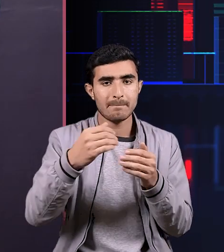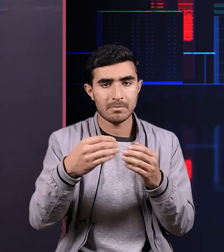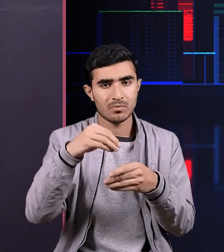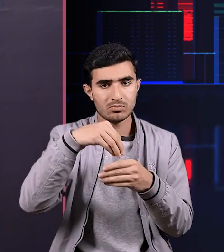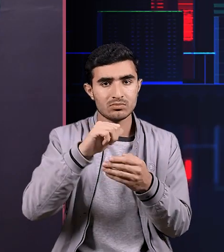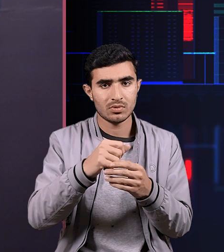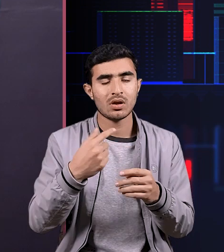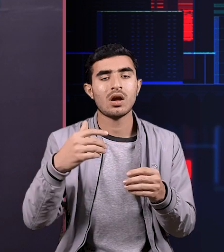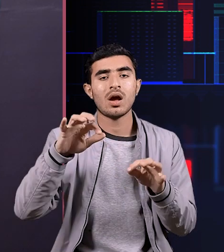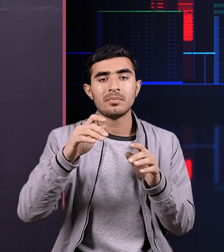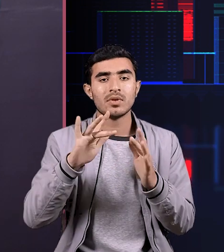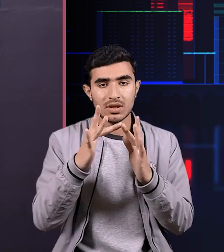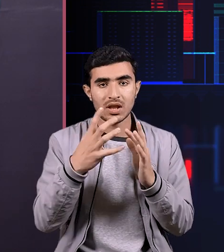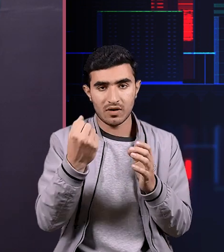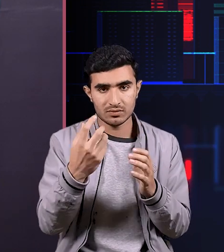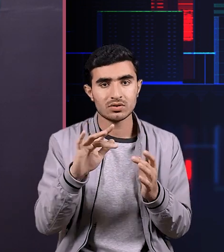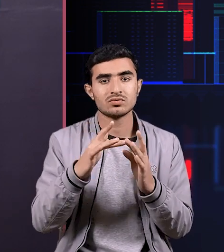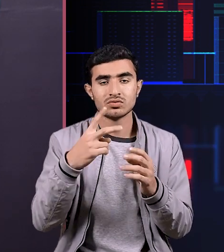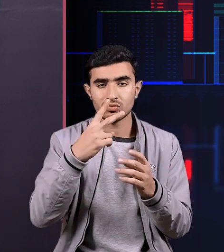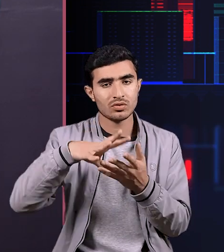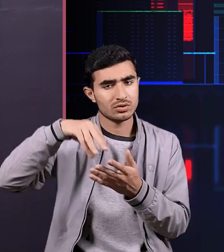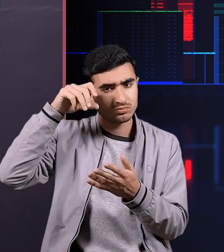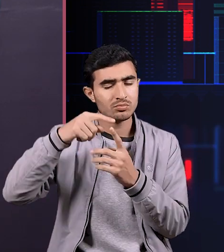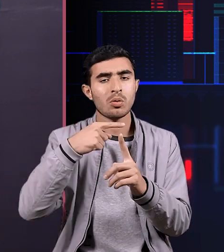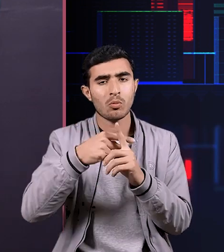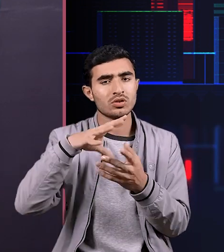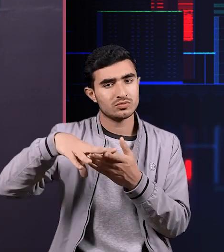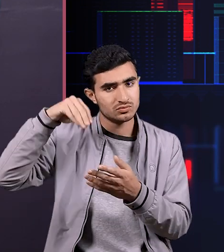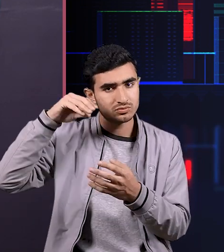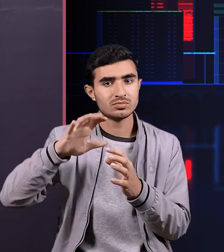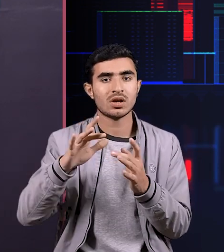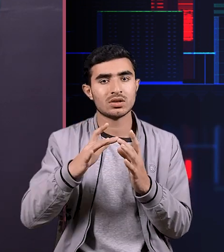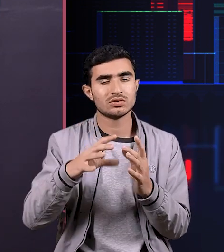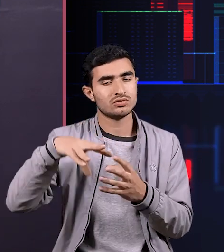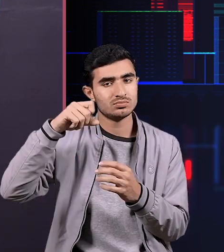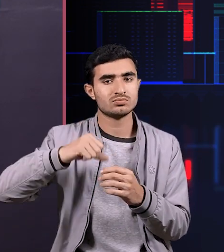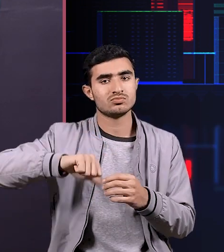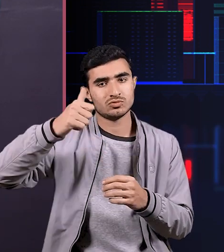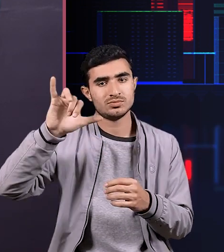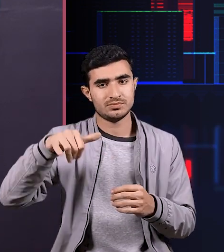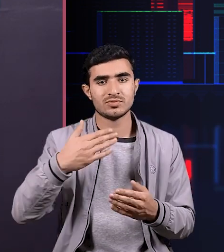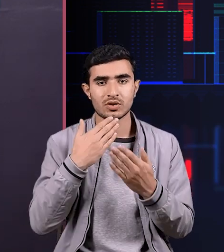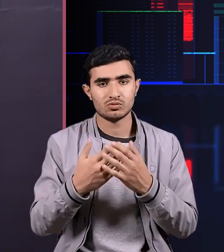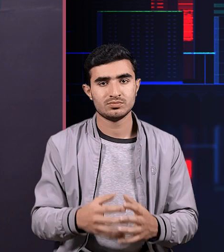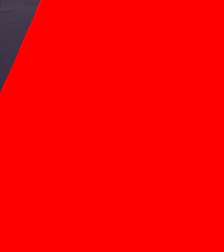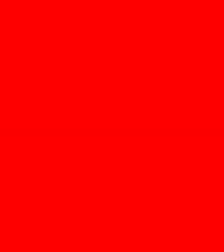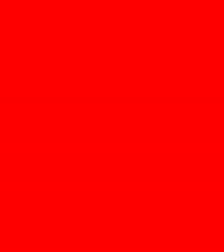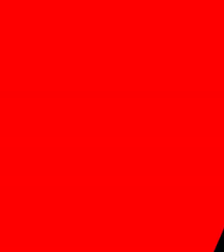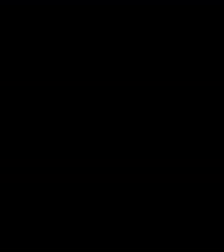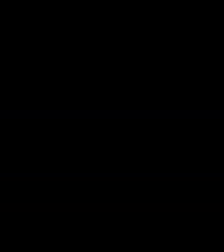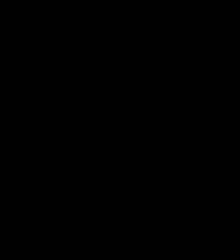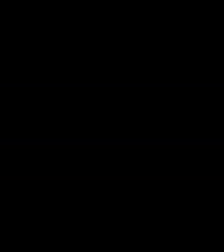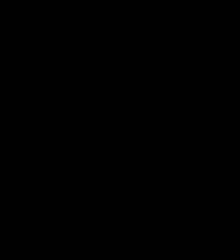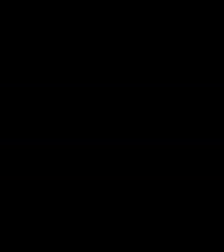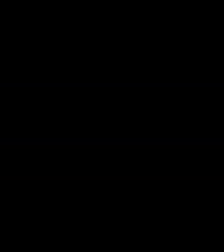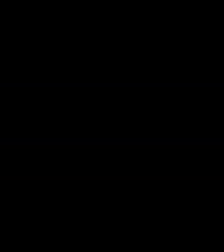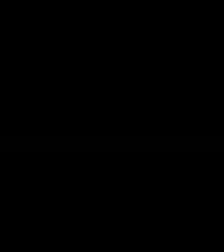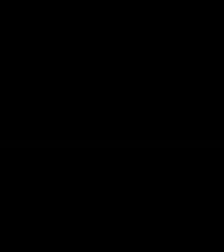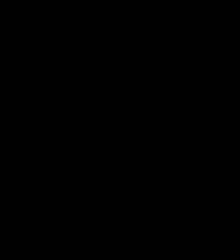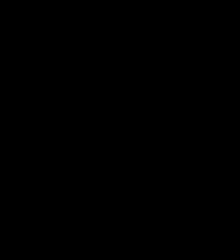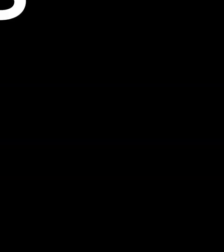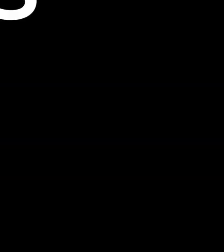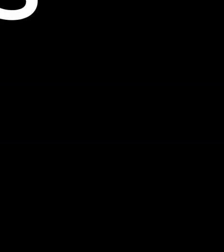رہتے ہوئے انٹرنیٹ کو اچھی طرح پازیٹیولی لیوریج کریں تاکہ آپ سوسائٹی میں پازیٹیولی کنٹریبیوٹ کر سکیں. بہت شکریہ.